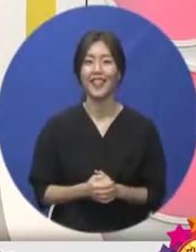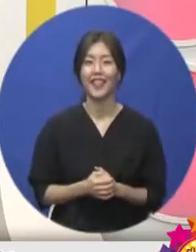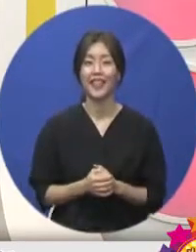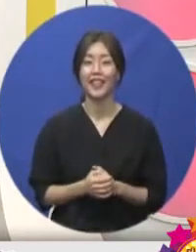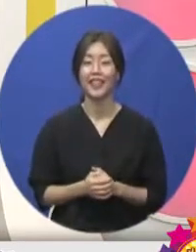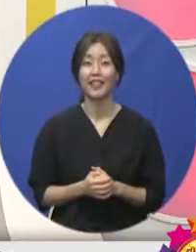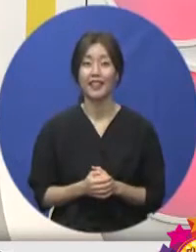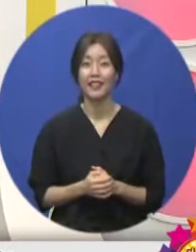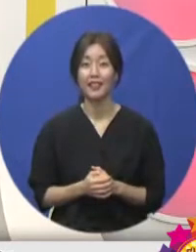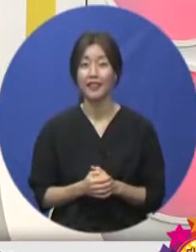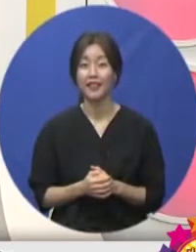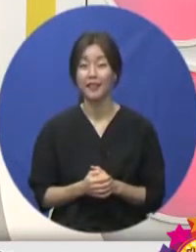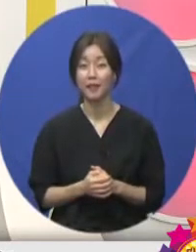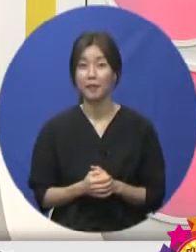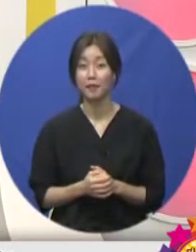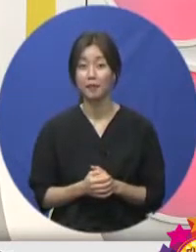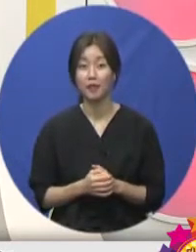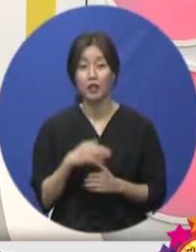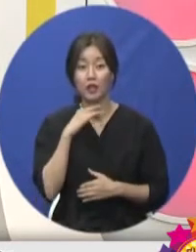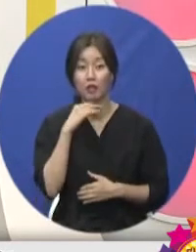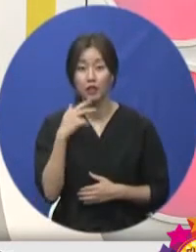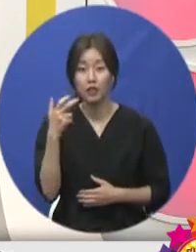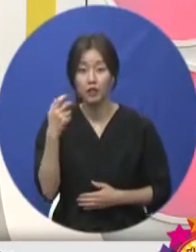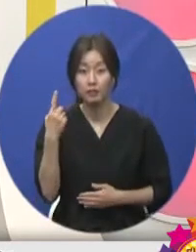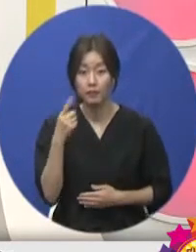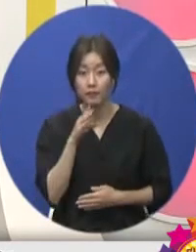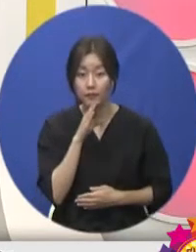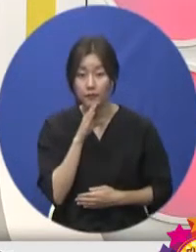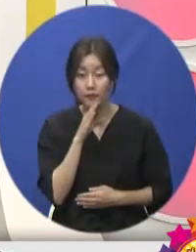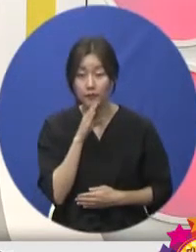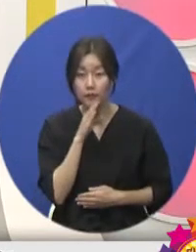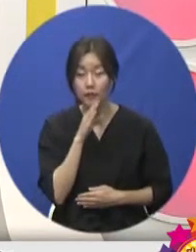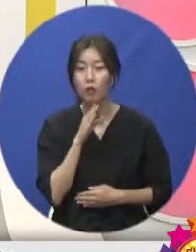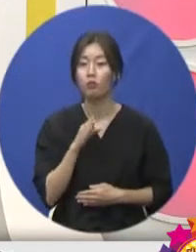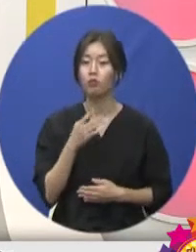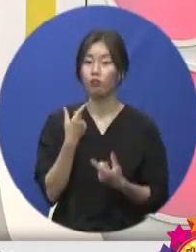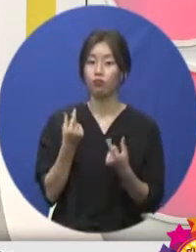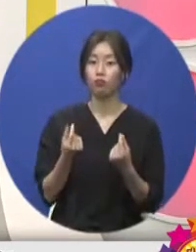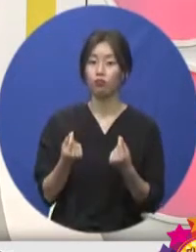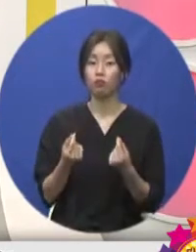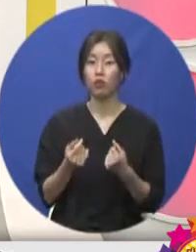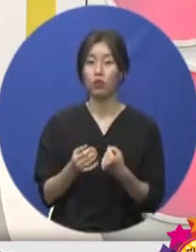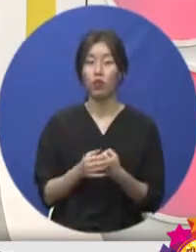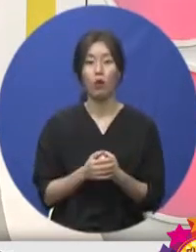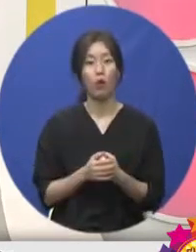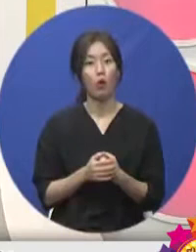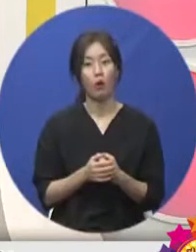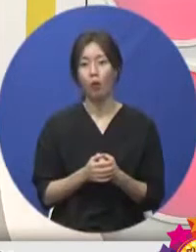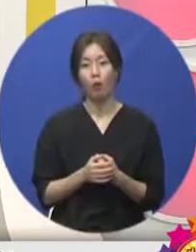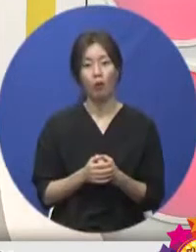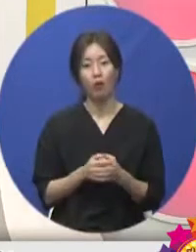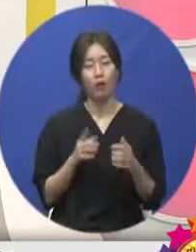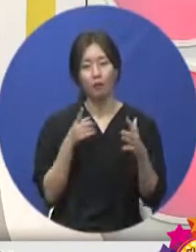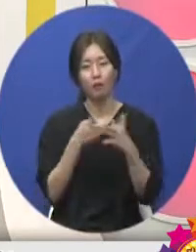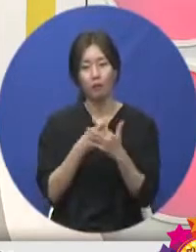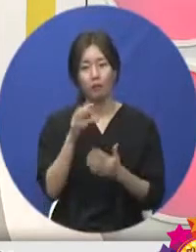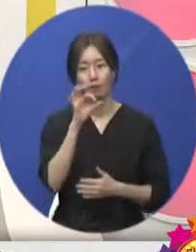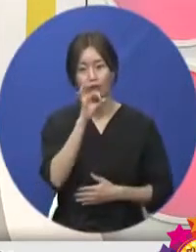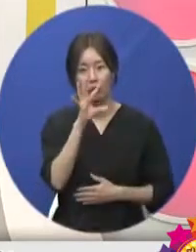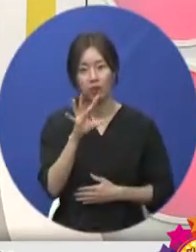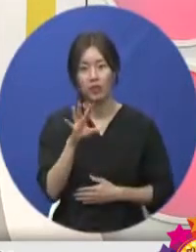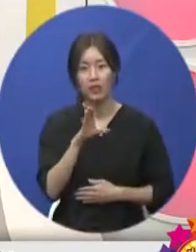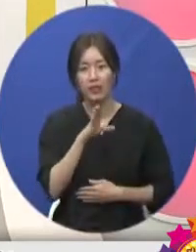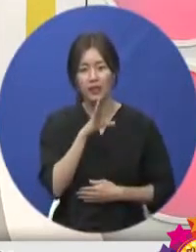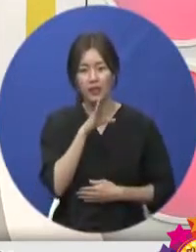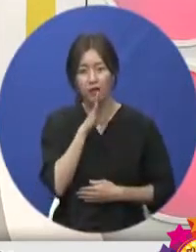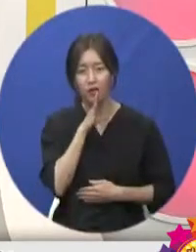근데 그 저 71세가 맞으세요? 그럼요. 전혀 그렇지 않은데. 전혀. 오 거짓말